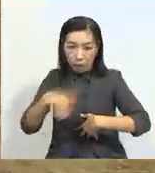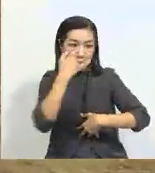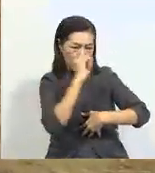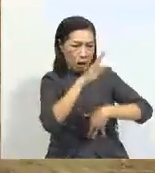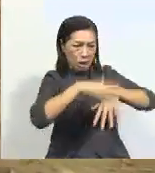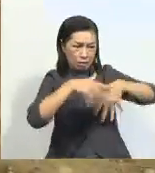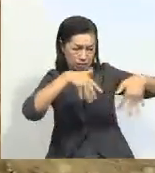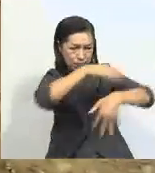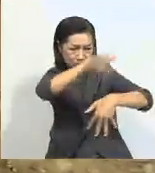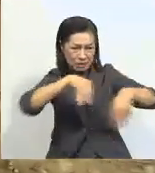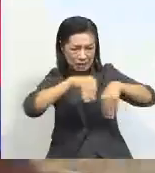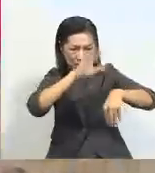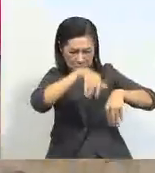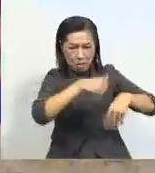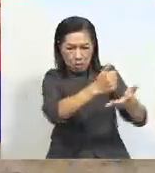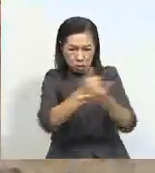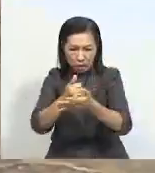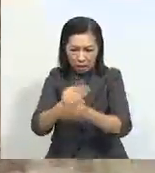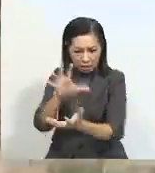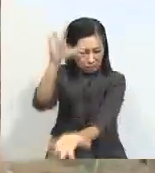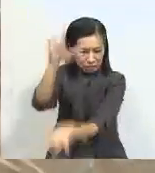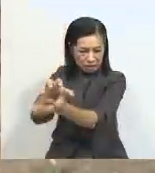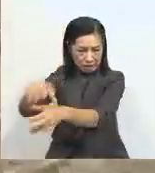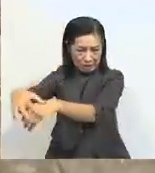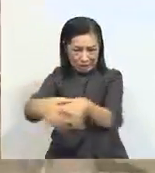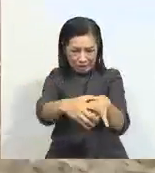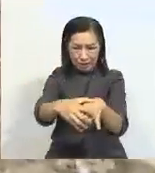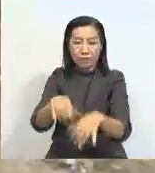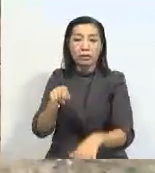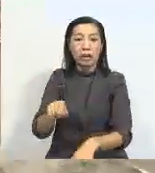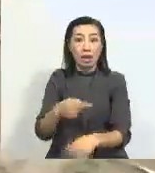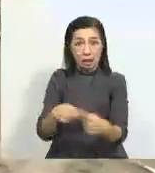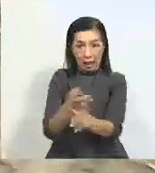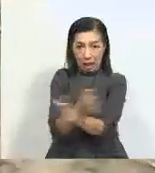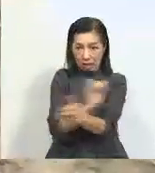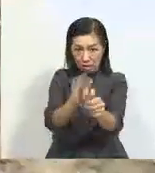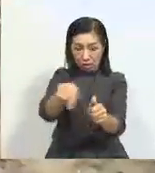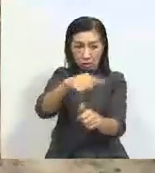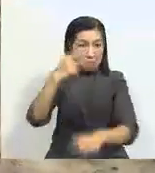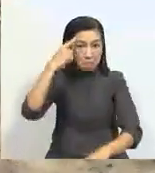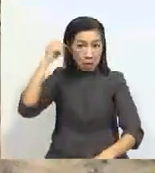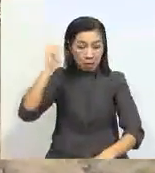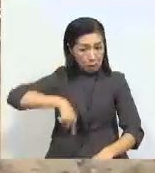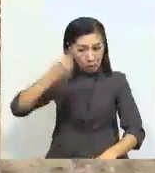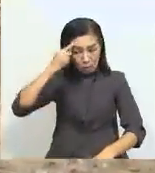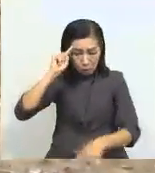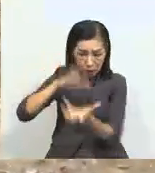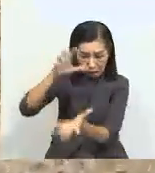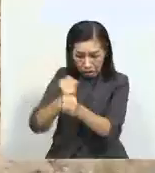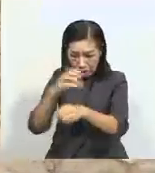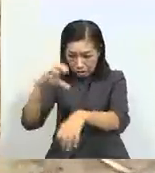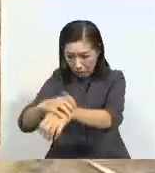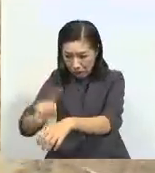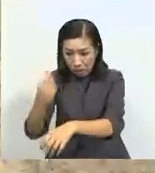ชาวบ้านด้วยการที่อยู่ในพื้นที่ให้มาช่วยกันจับ แต่ต้องแนะนำอย่างนี้นิดนึงนะคะว่าถ้าไม่มีความชำนาญให้แจ้งเจ้าหน้า